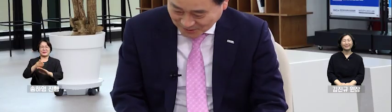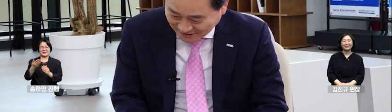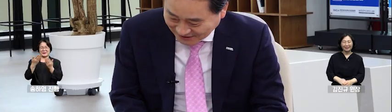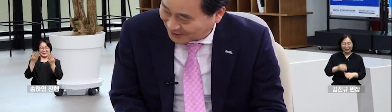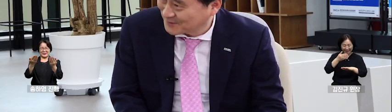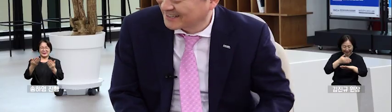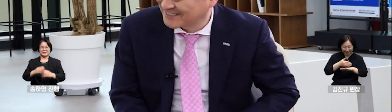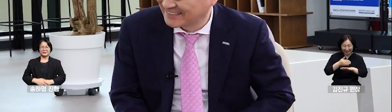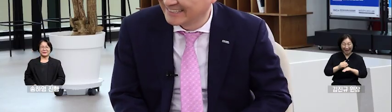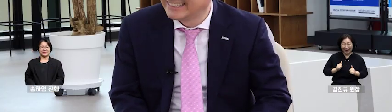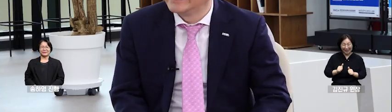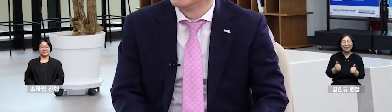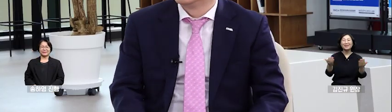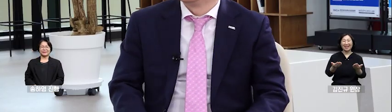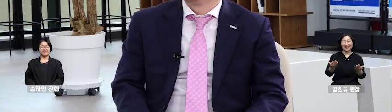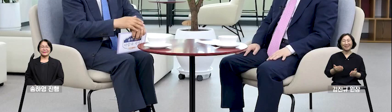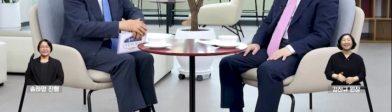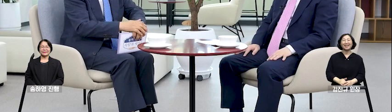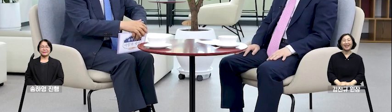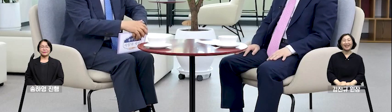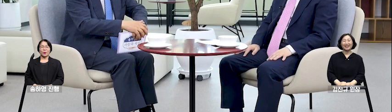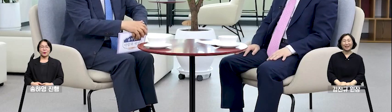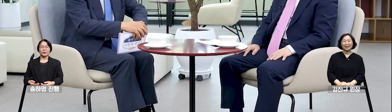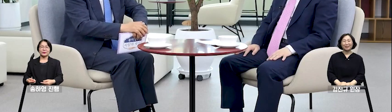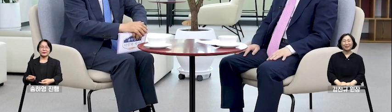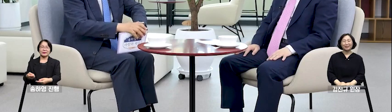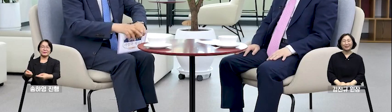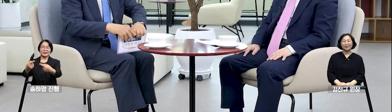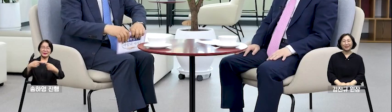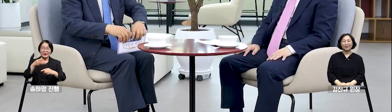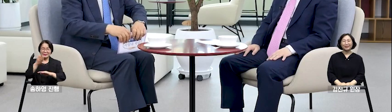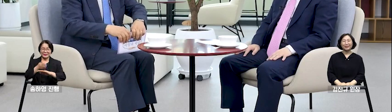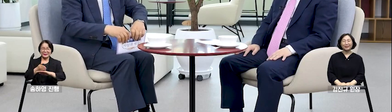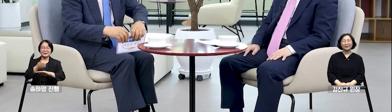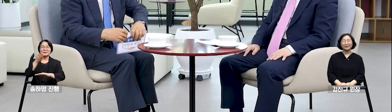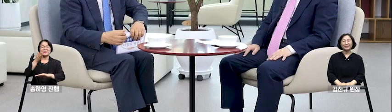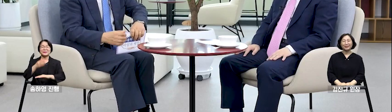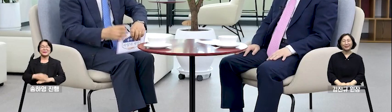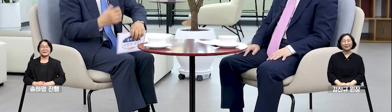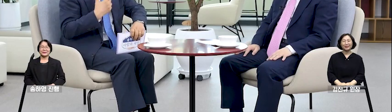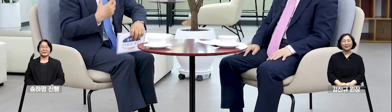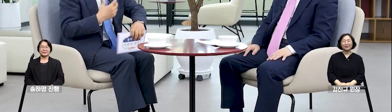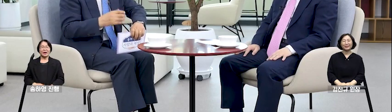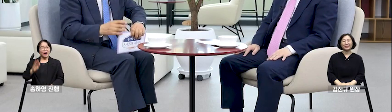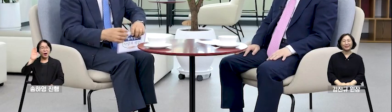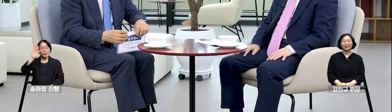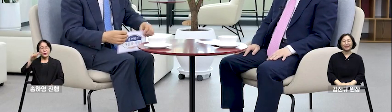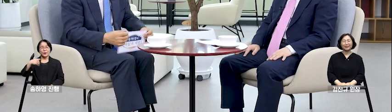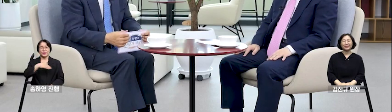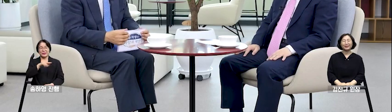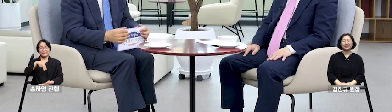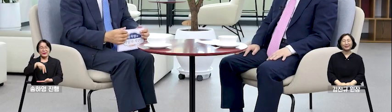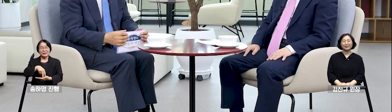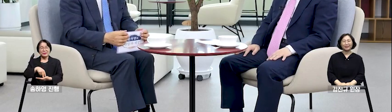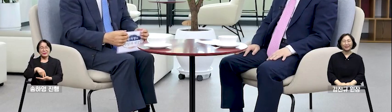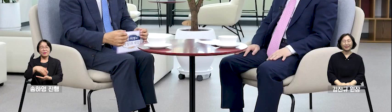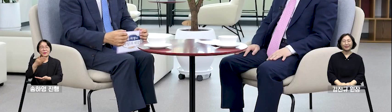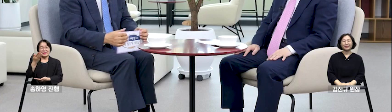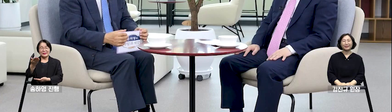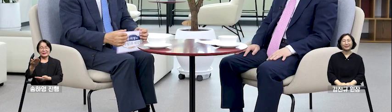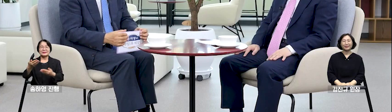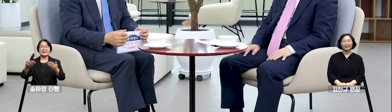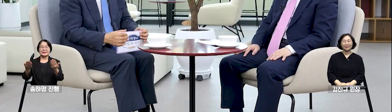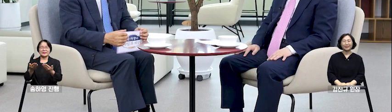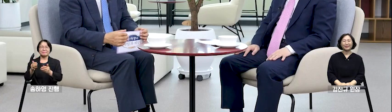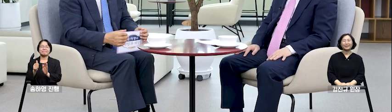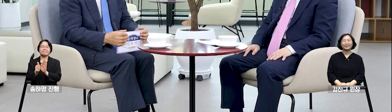드립니다 고맙습니다 저는 생각했습니다 나요 뭐 이렇게 취해서 홀 거 같구요 아 앞으로 채 들도 원장님 아이 든지